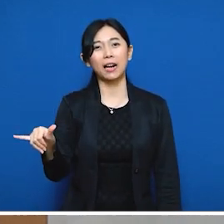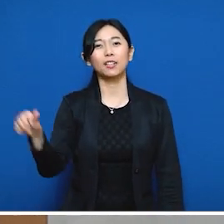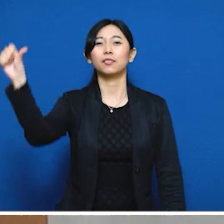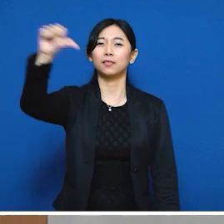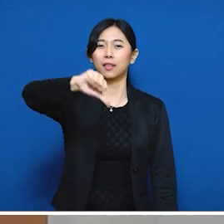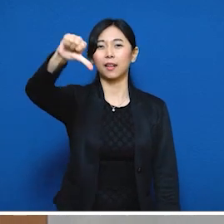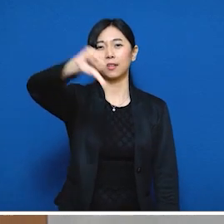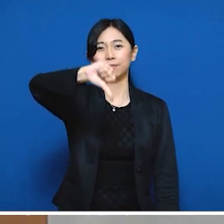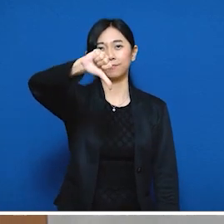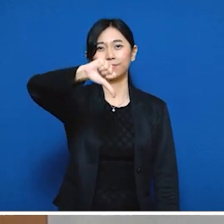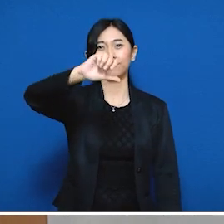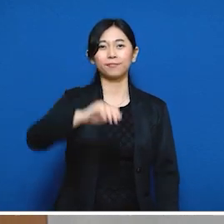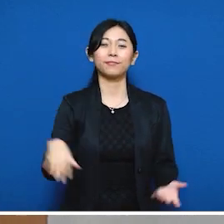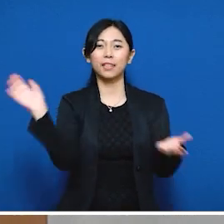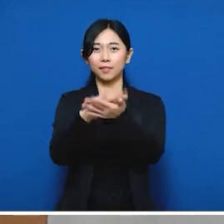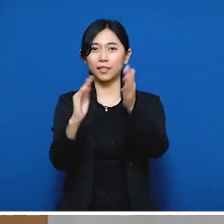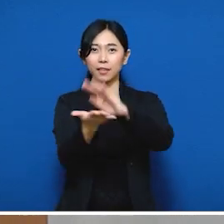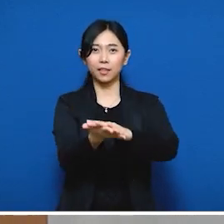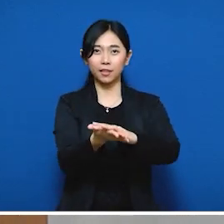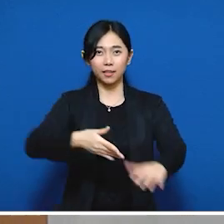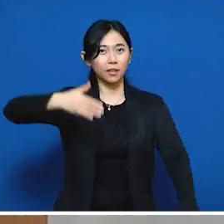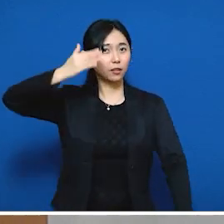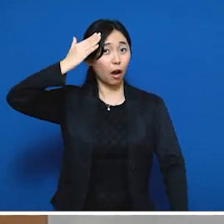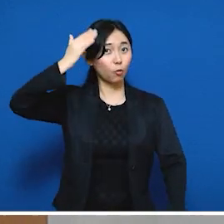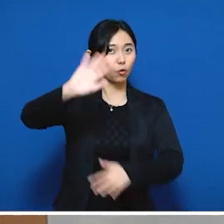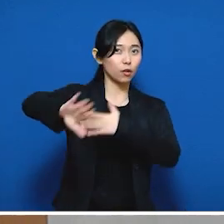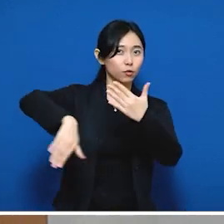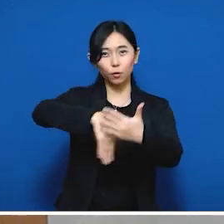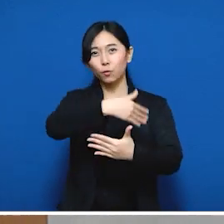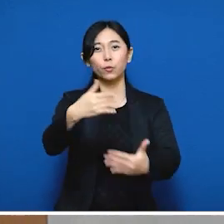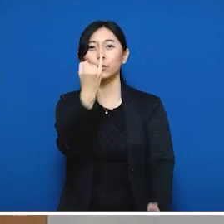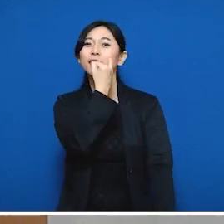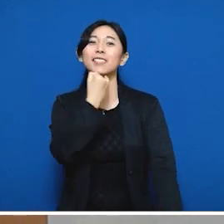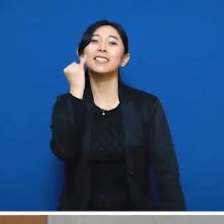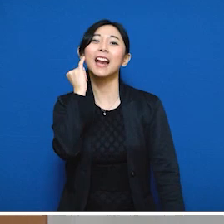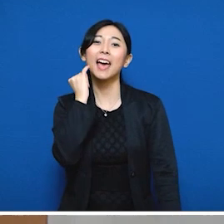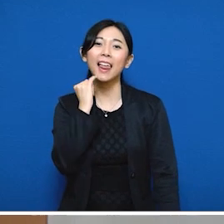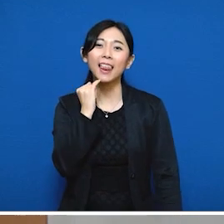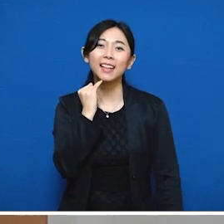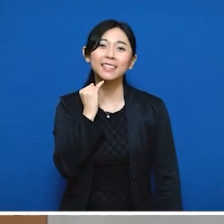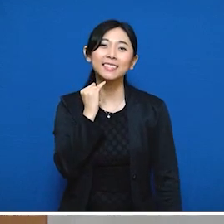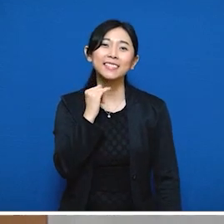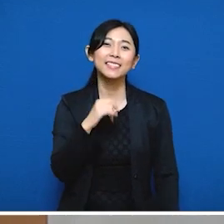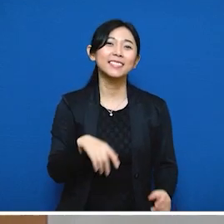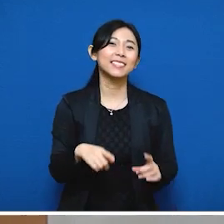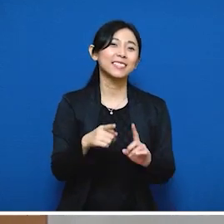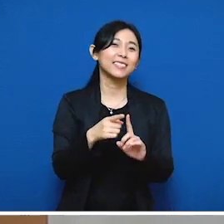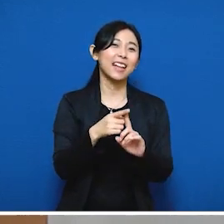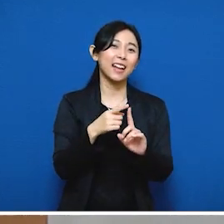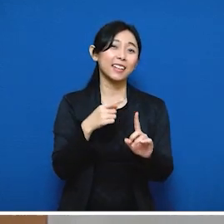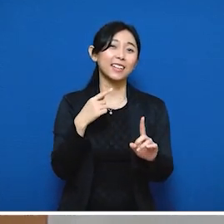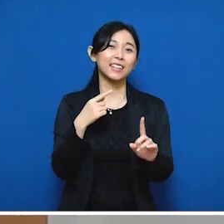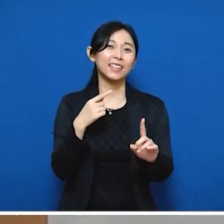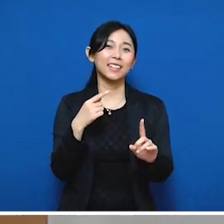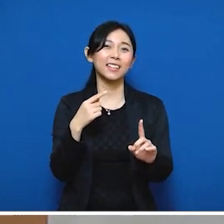gugur. Maka taulah seluruh Israel dari dan